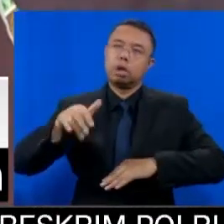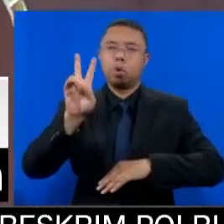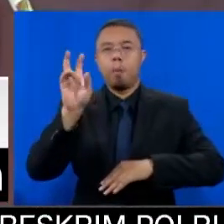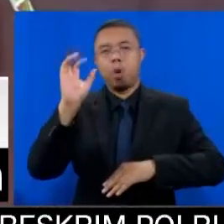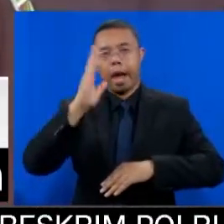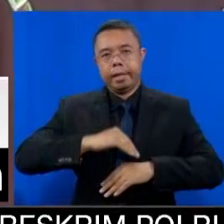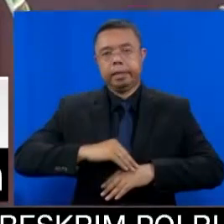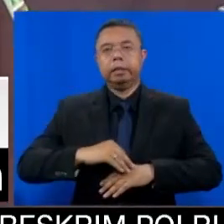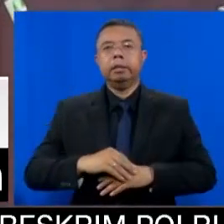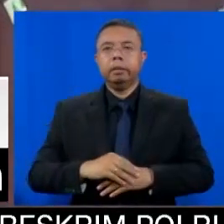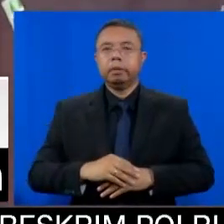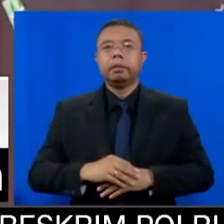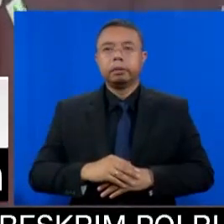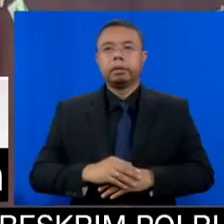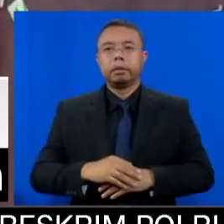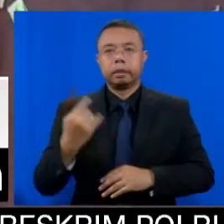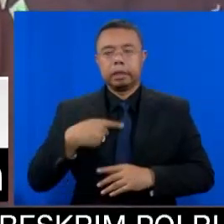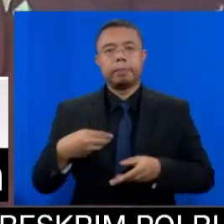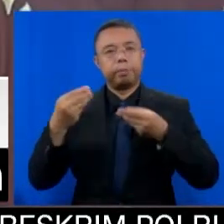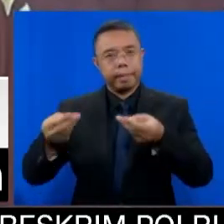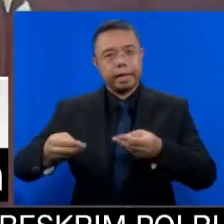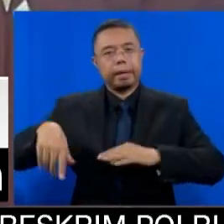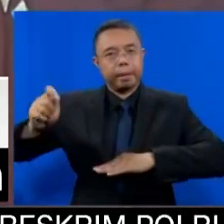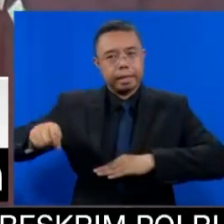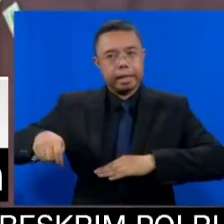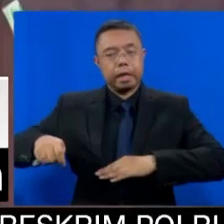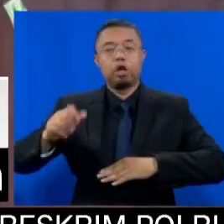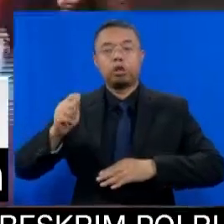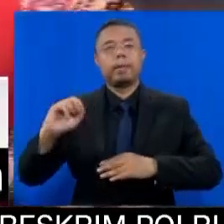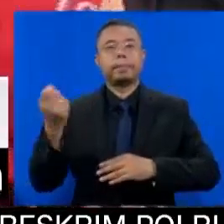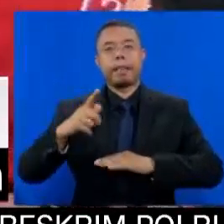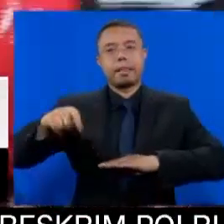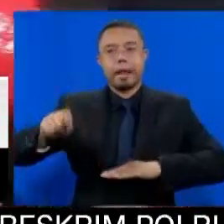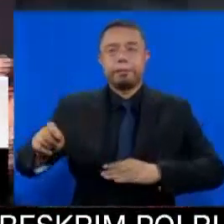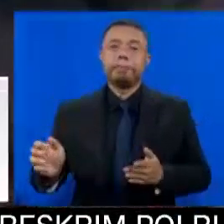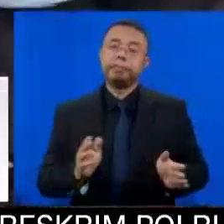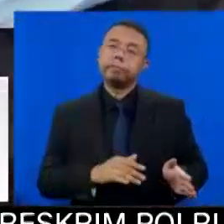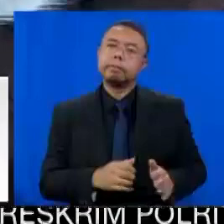itu. Dalam waktu 20 hari saya akan limpahkan pengadilan untuk segera disidangkan.